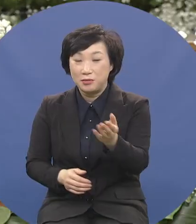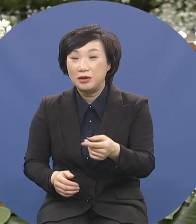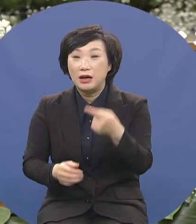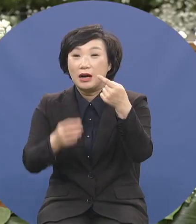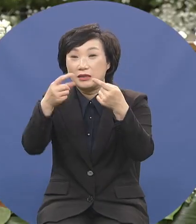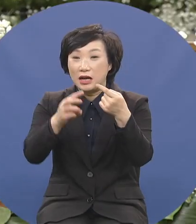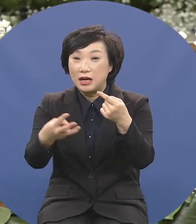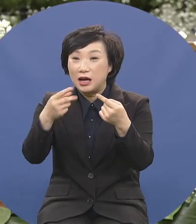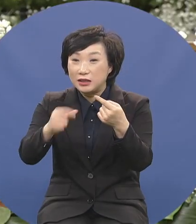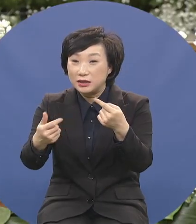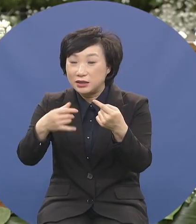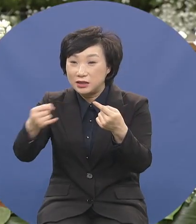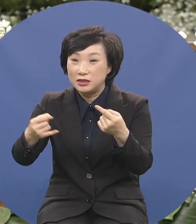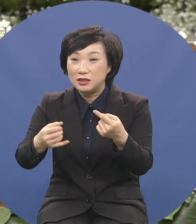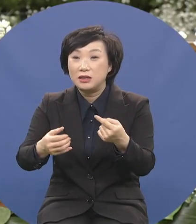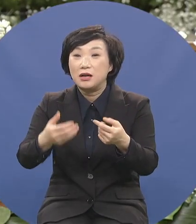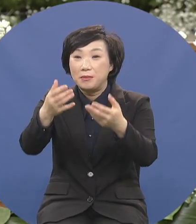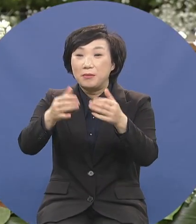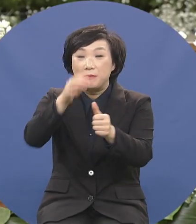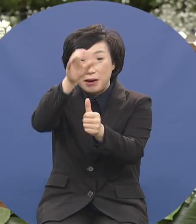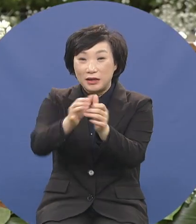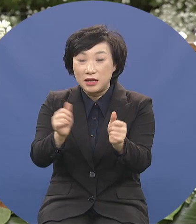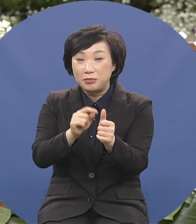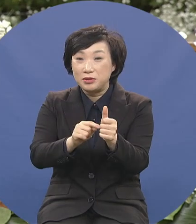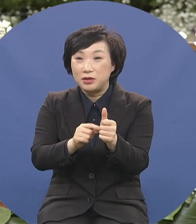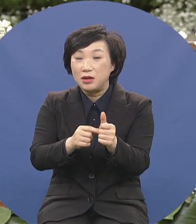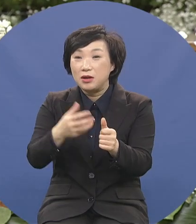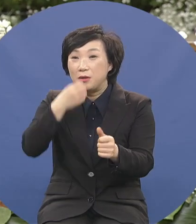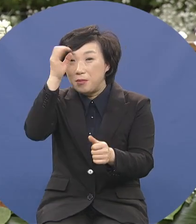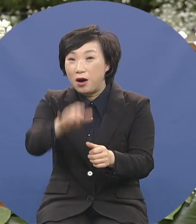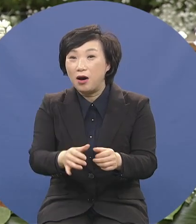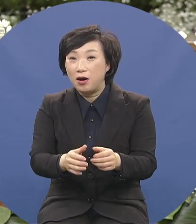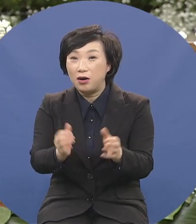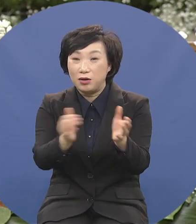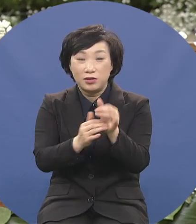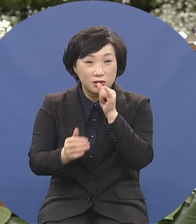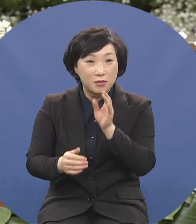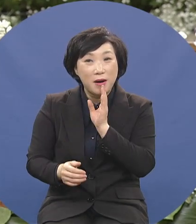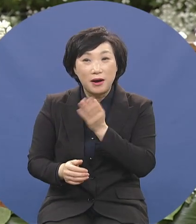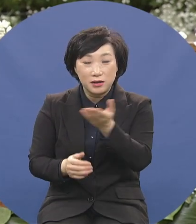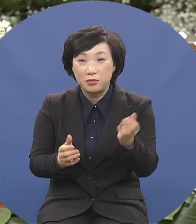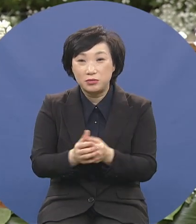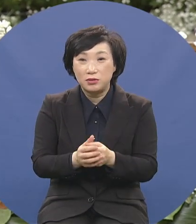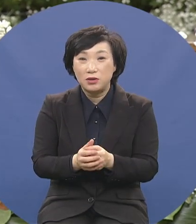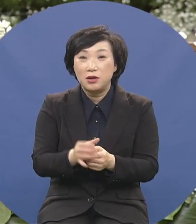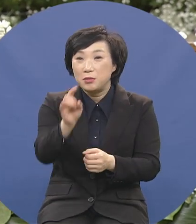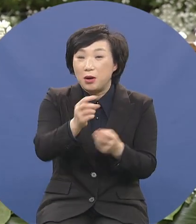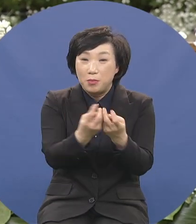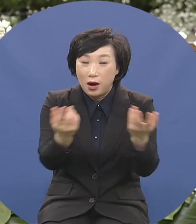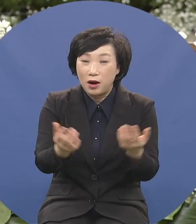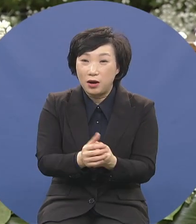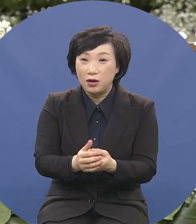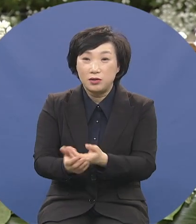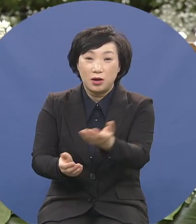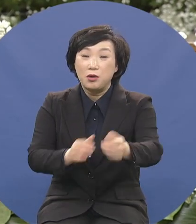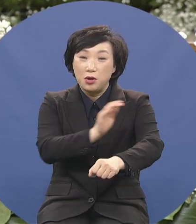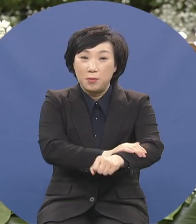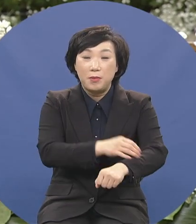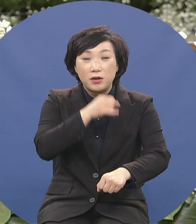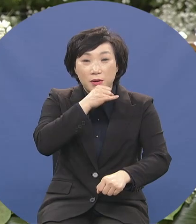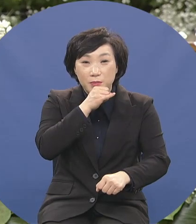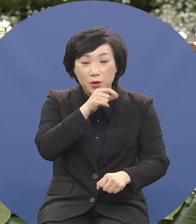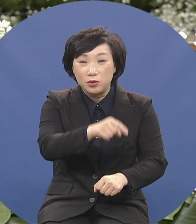자도 변명의 여지가 없이 버림받았어요. 엠펜의 염소도 변명의 여지가 없이 버림받았어요. 불